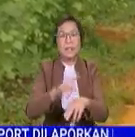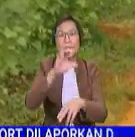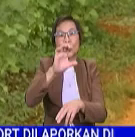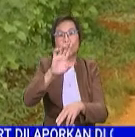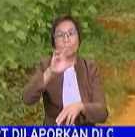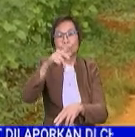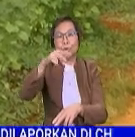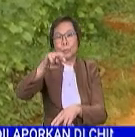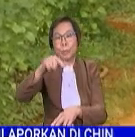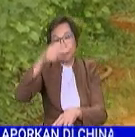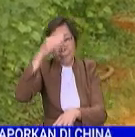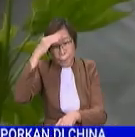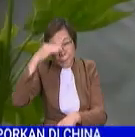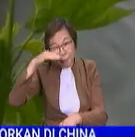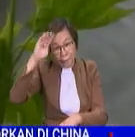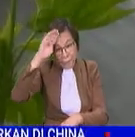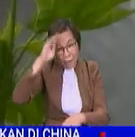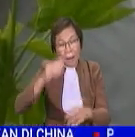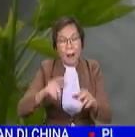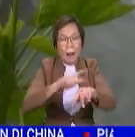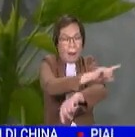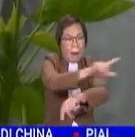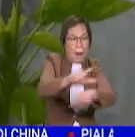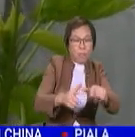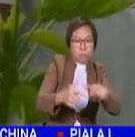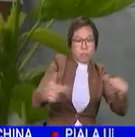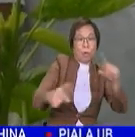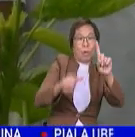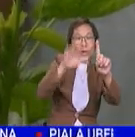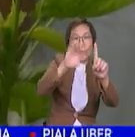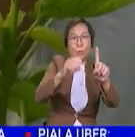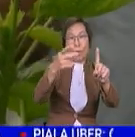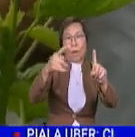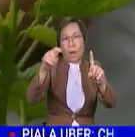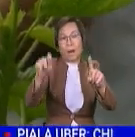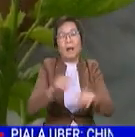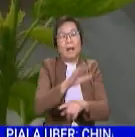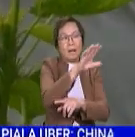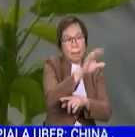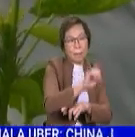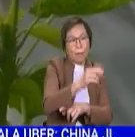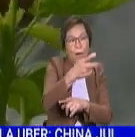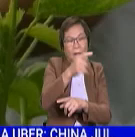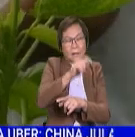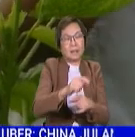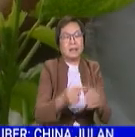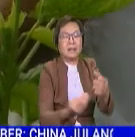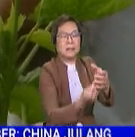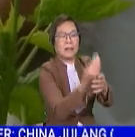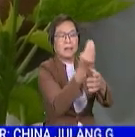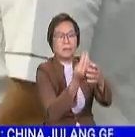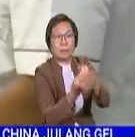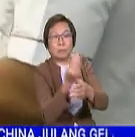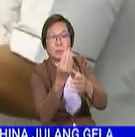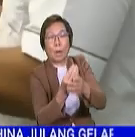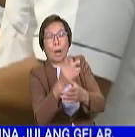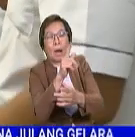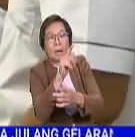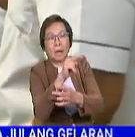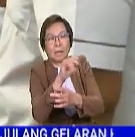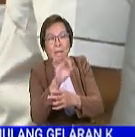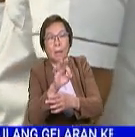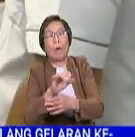flash mempunyai Ilah dan kenal seluas 250 hekta ke hanya 50 hektar daripadanya diusahakan masyarakat setempat